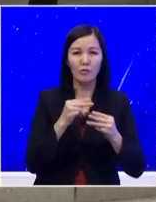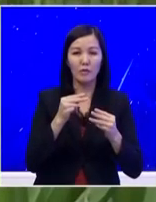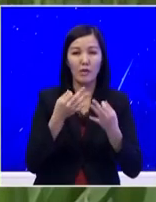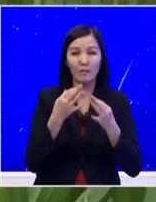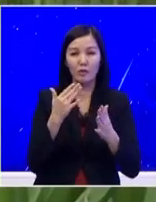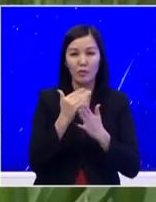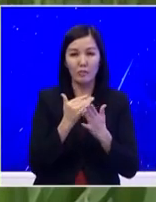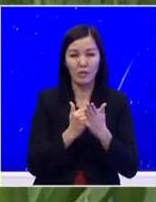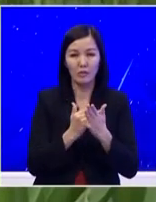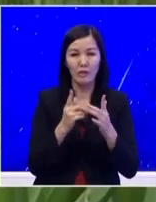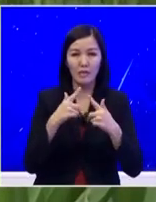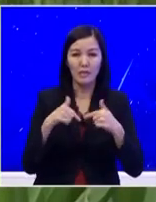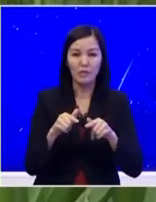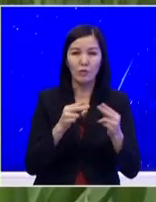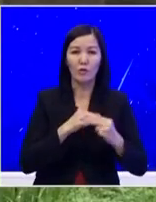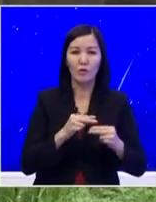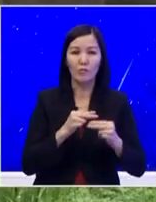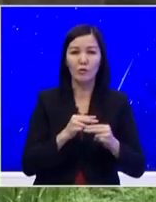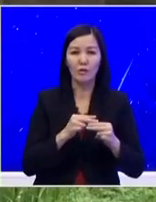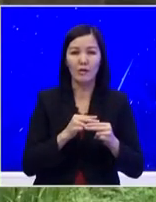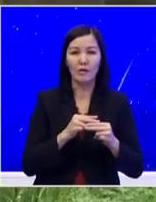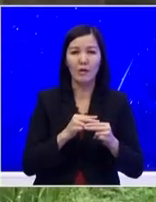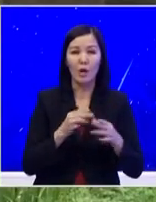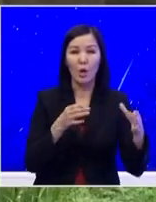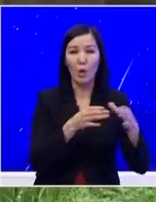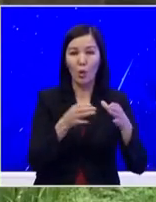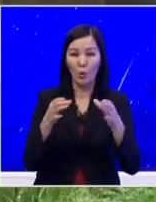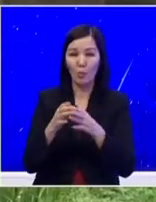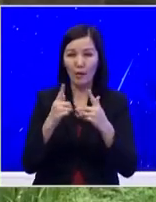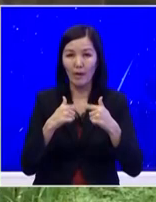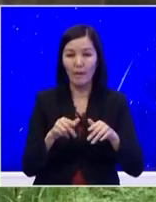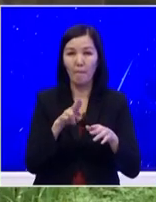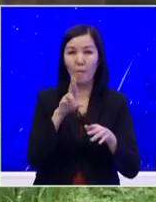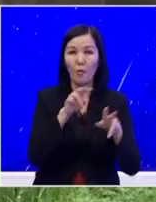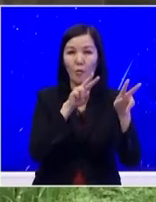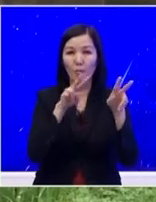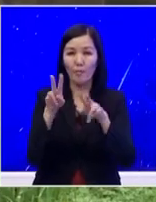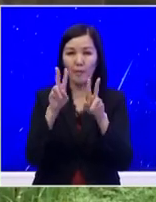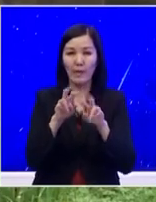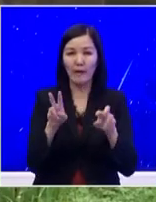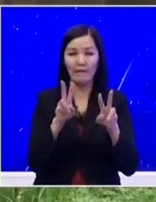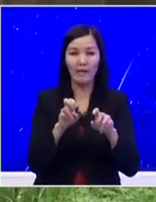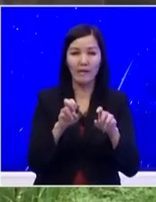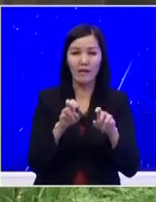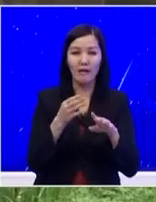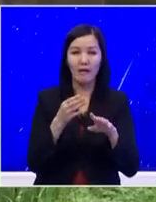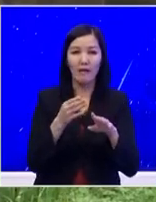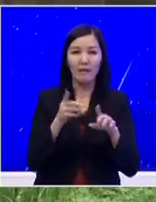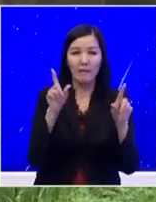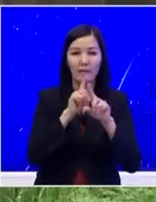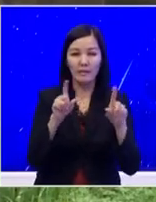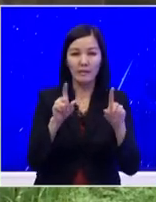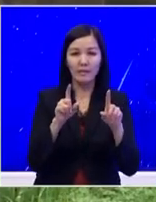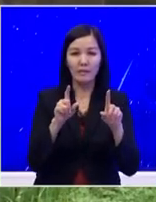режиме. Создается рабочая межведомственная группа по проверке данных объектов на